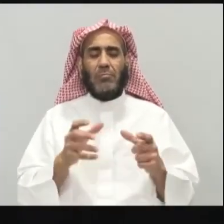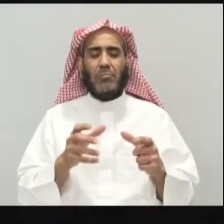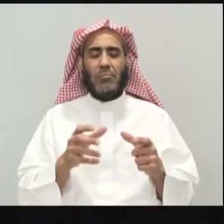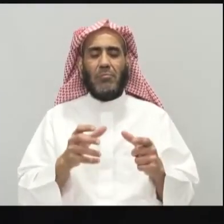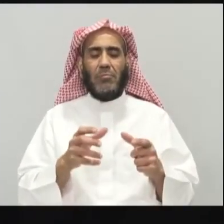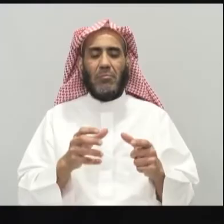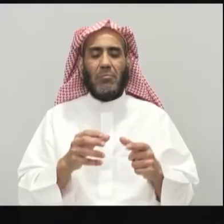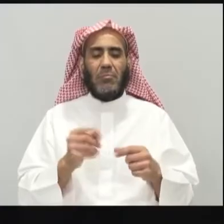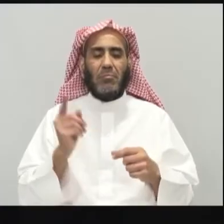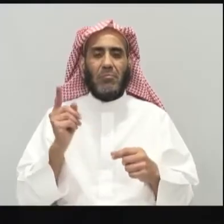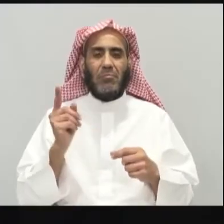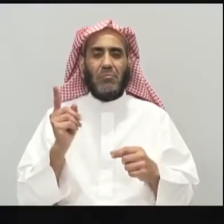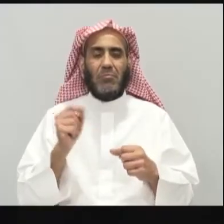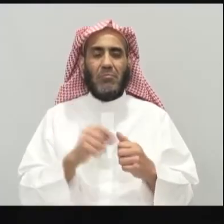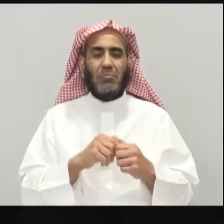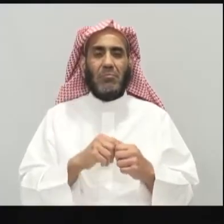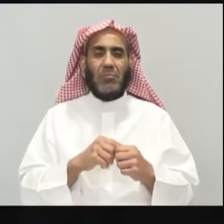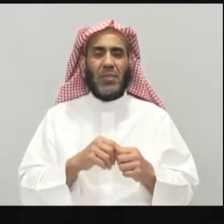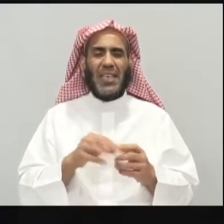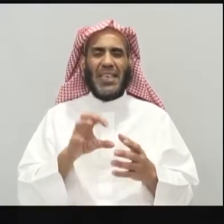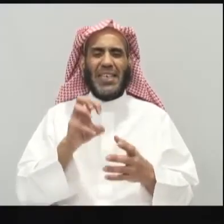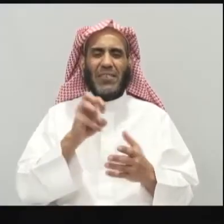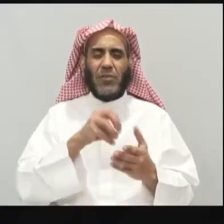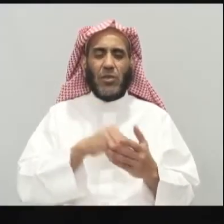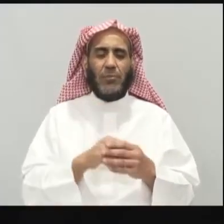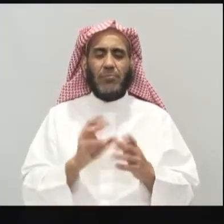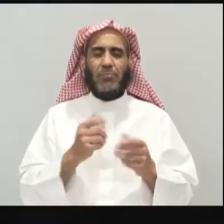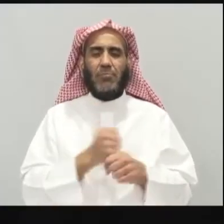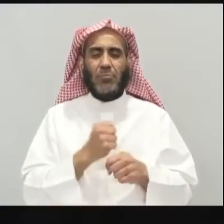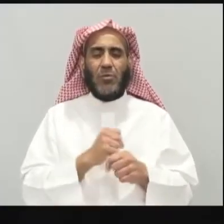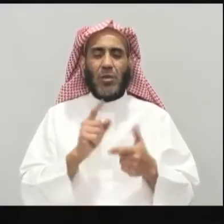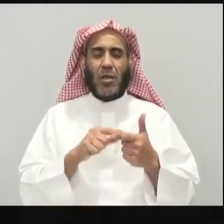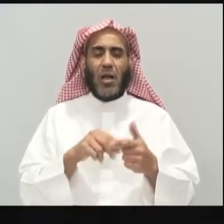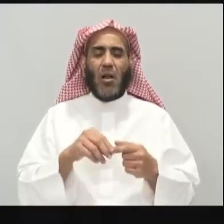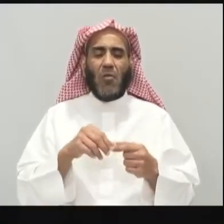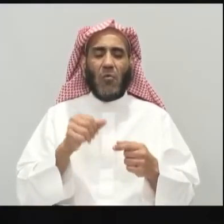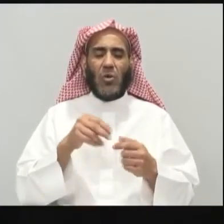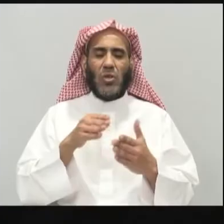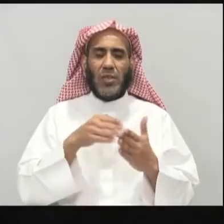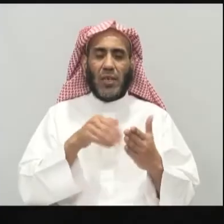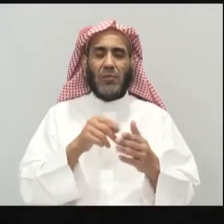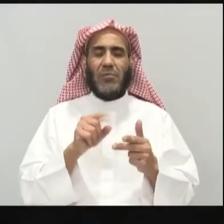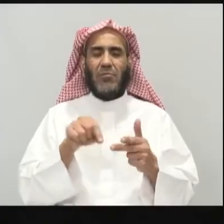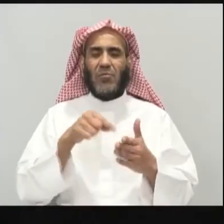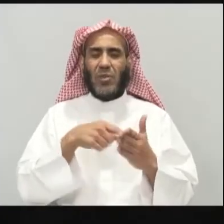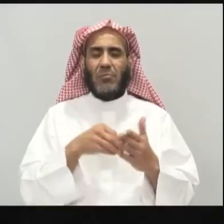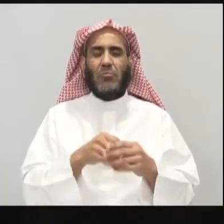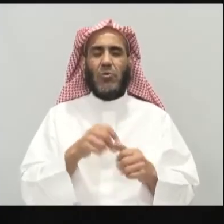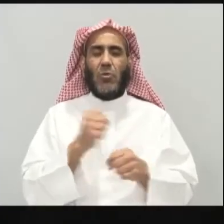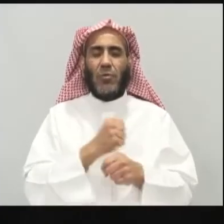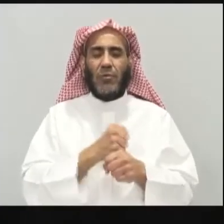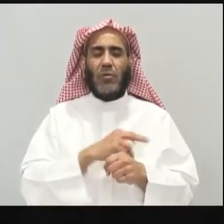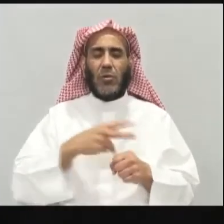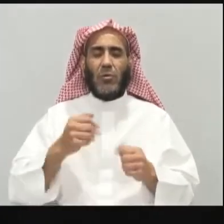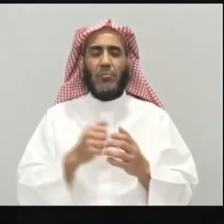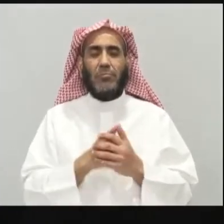عندنا ال ال ال الاسفنجه او ممكن نستخدم الفرشاه نفسها وايضا بامكانه توظيفها في